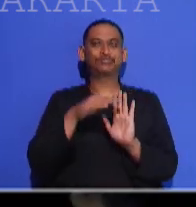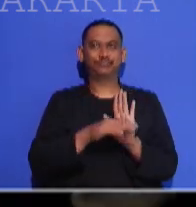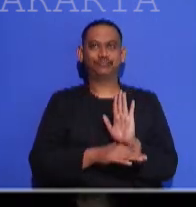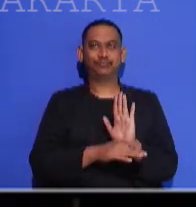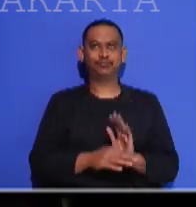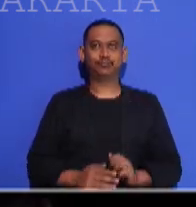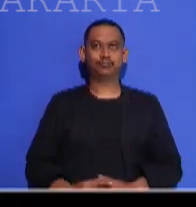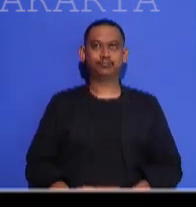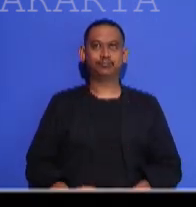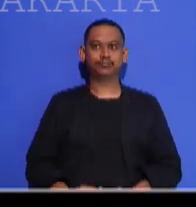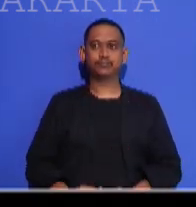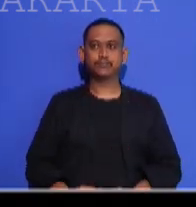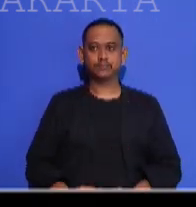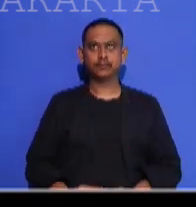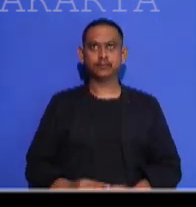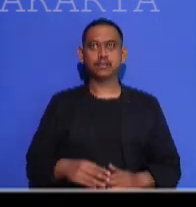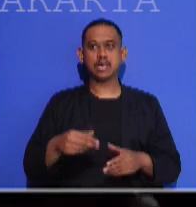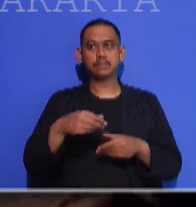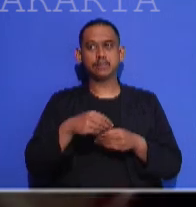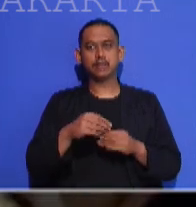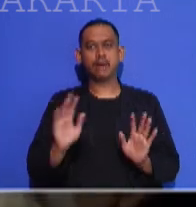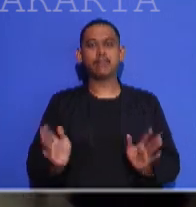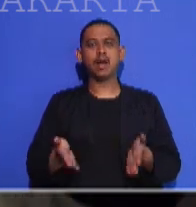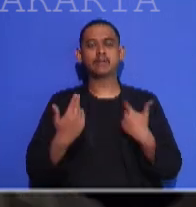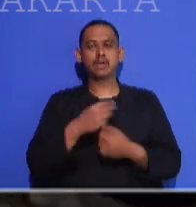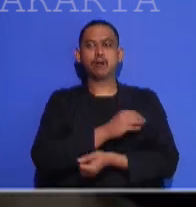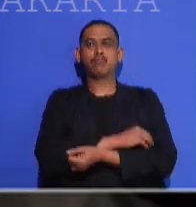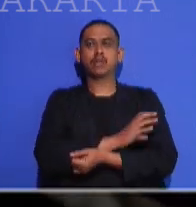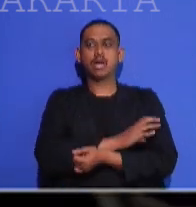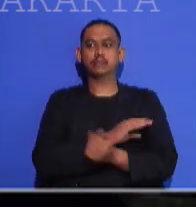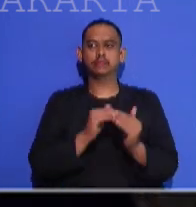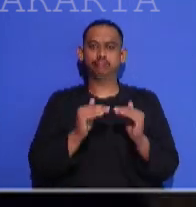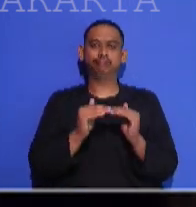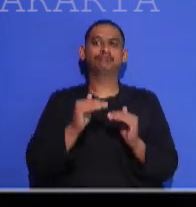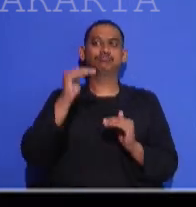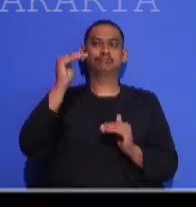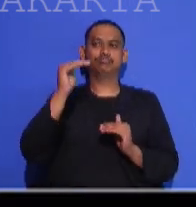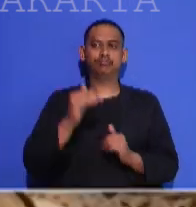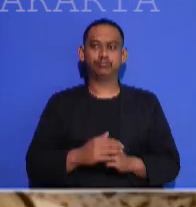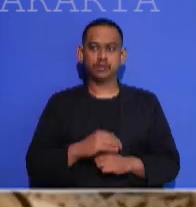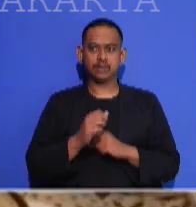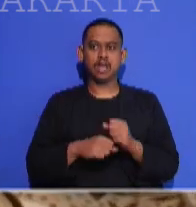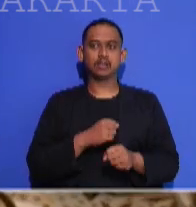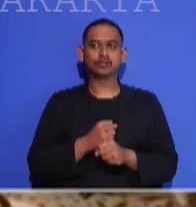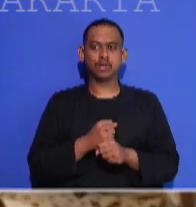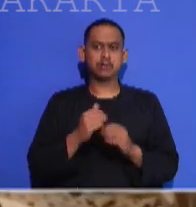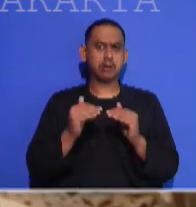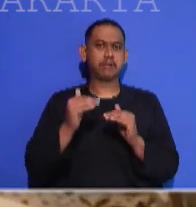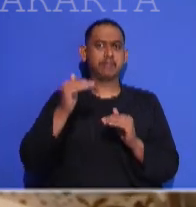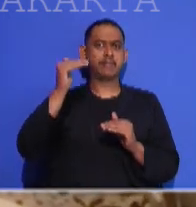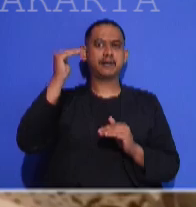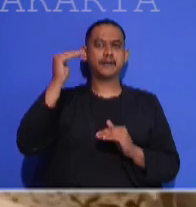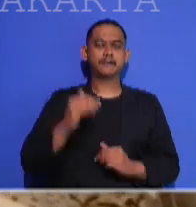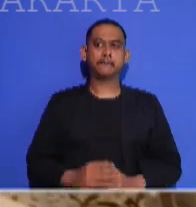pendapatan per kapita dan indeks pembangunan manusia juga mengalami peningkatan yang berarti dari tahun ke tahun sebetulnya